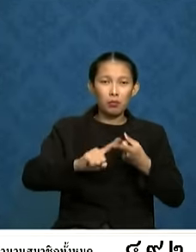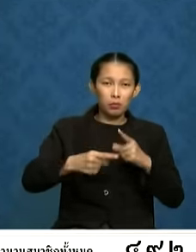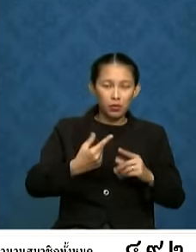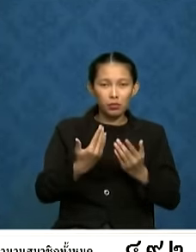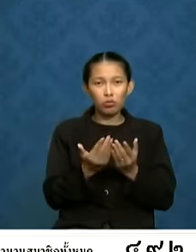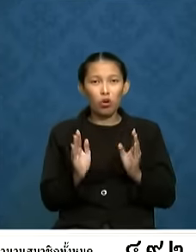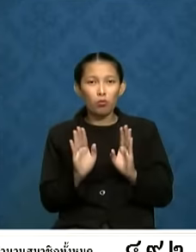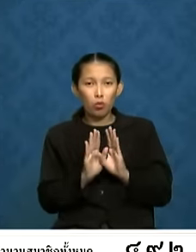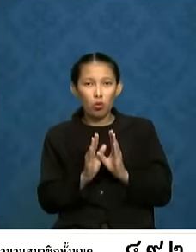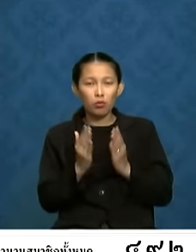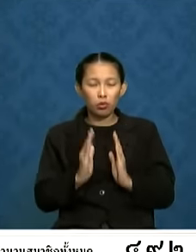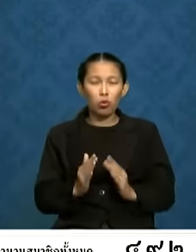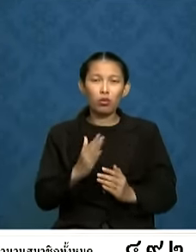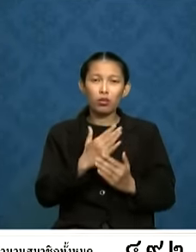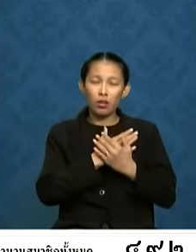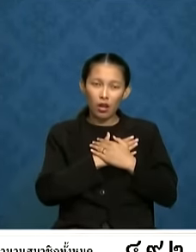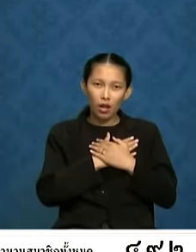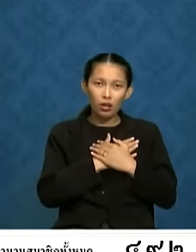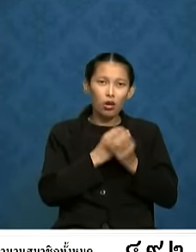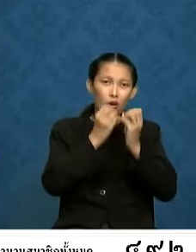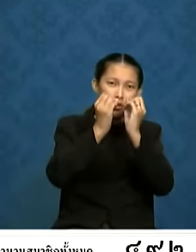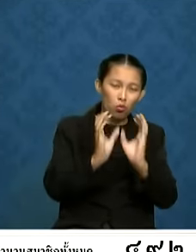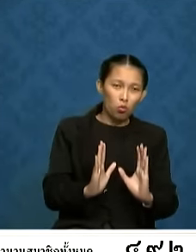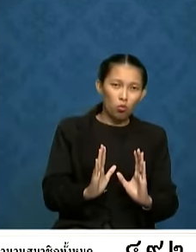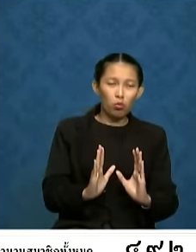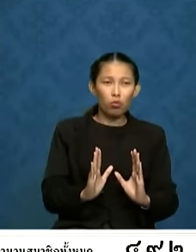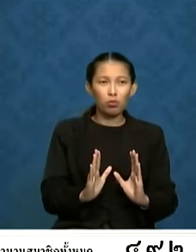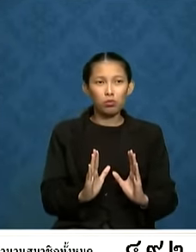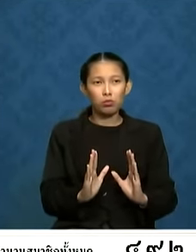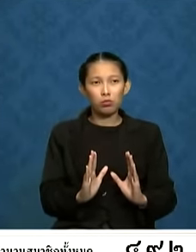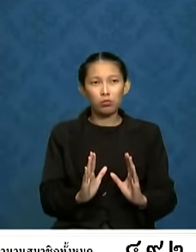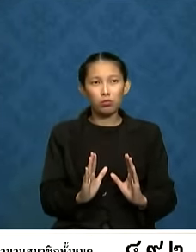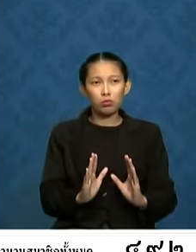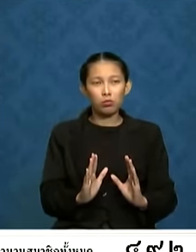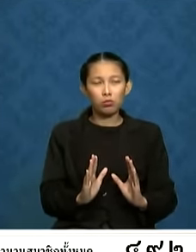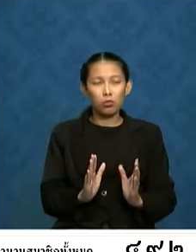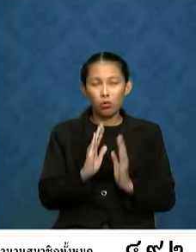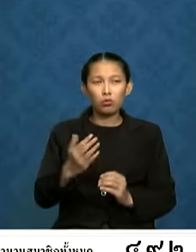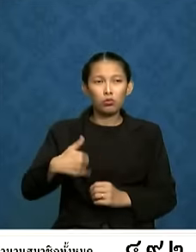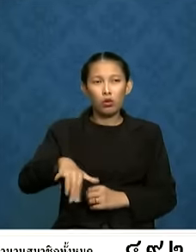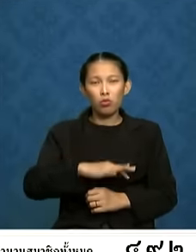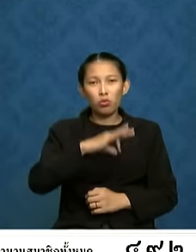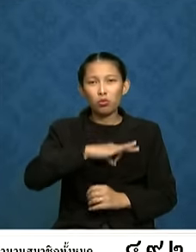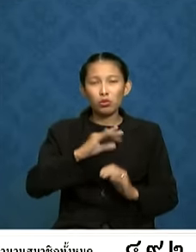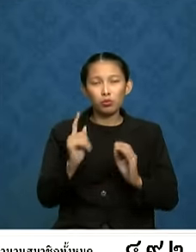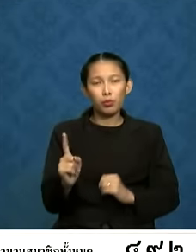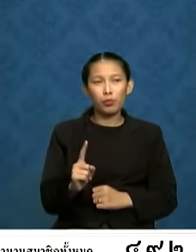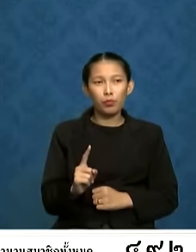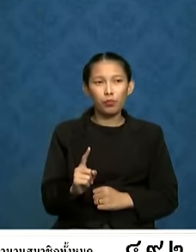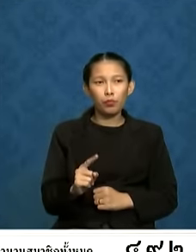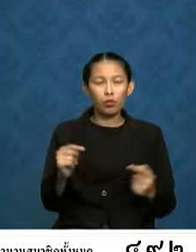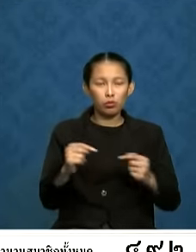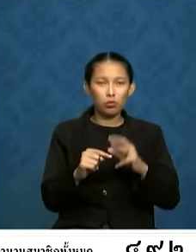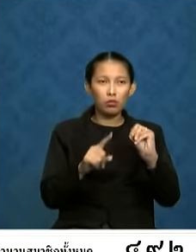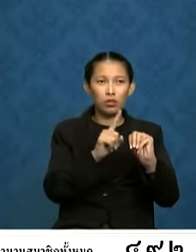ครัวนะครับมีคนที่เขารักมีครูบาอาจารย์คนเหล่านี้ก็จะรู้สึกยังไงต่อมาตรา